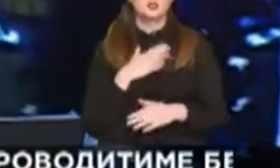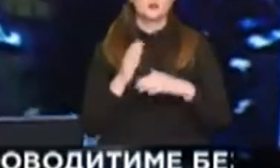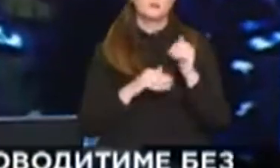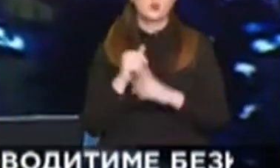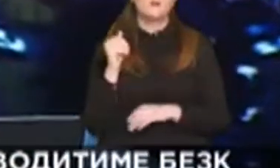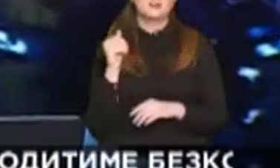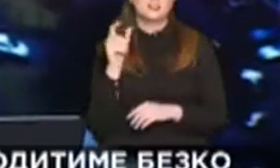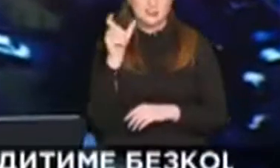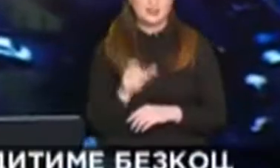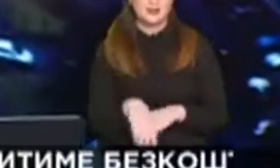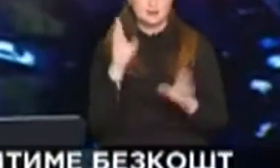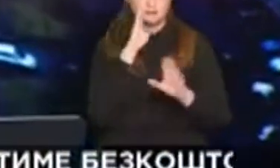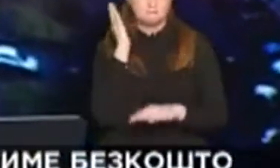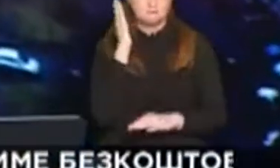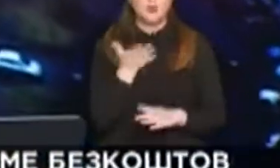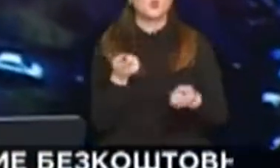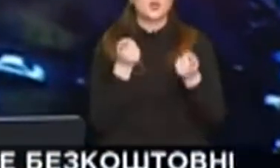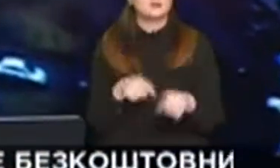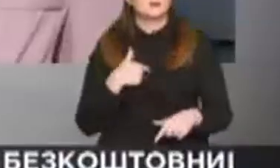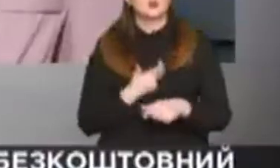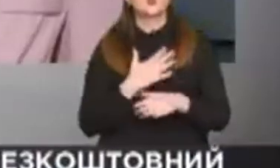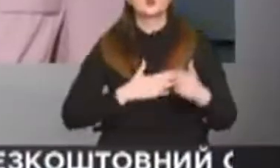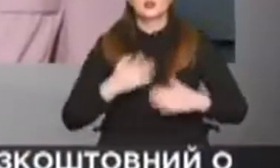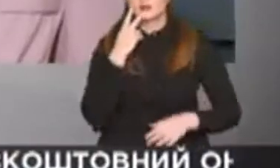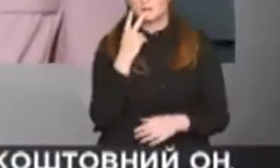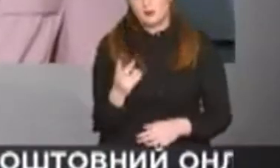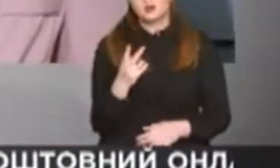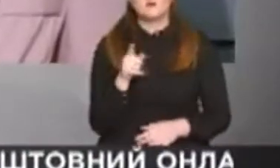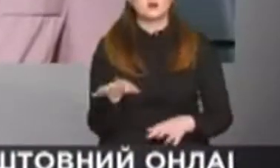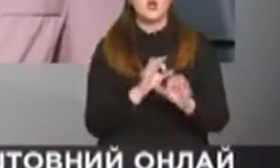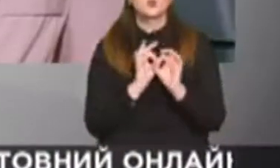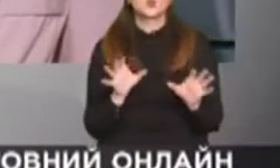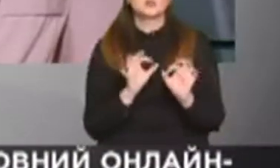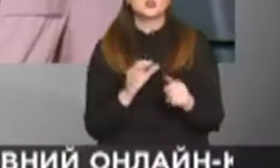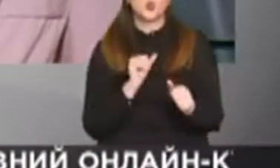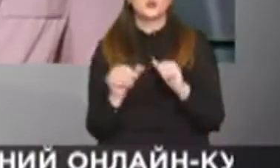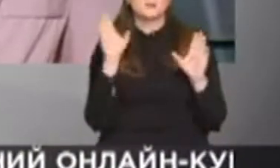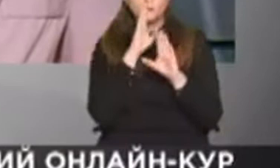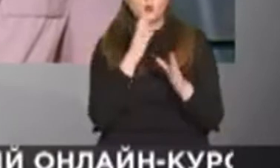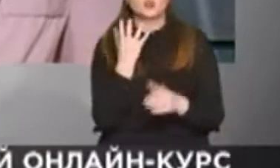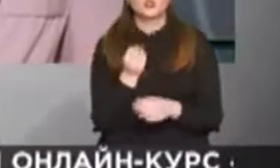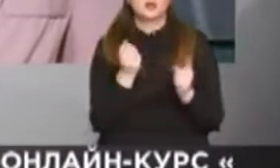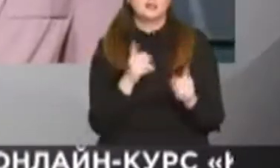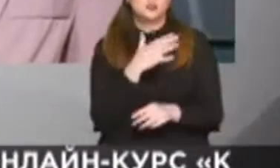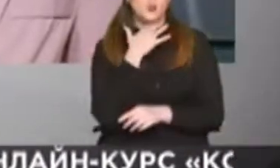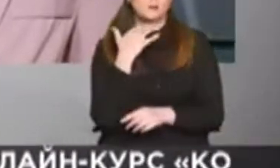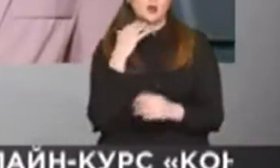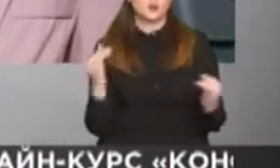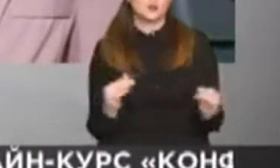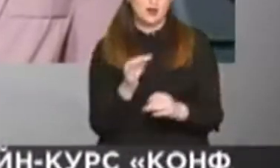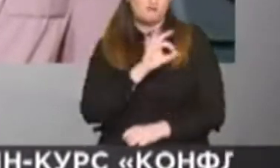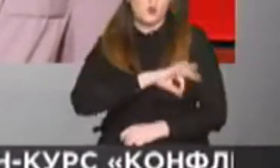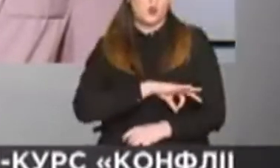професійна синоптикиня, яку насправді ми дуже раді завжди бачити, адже вона розказує Окрім погоди, ще дійсно багато